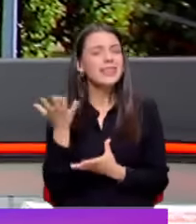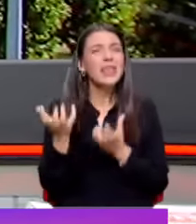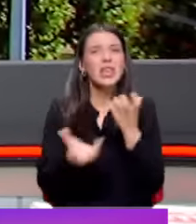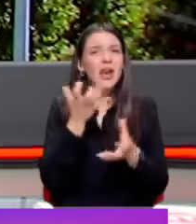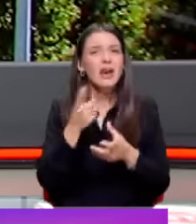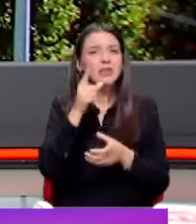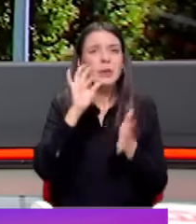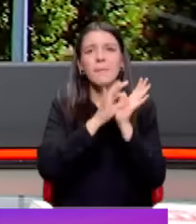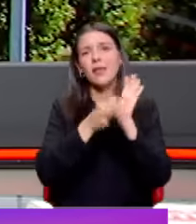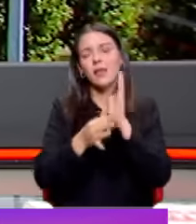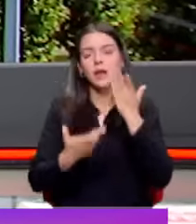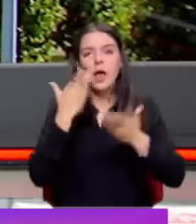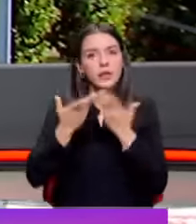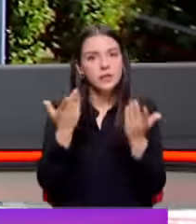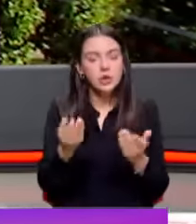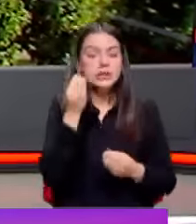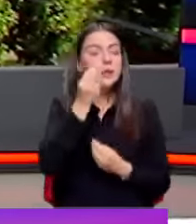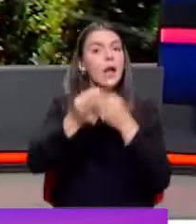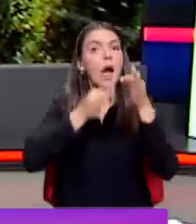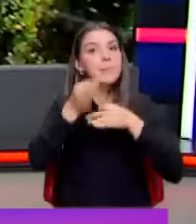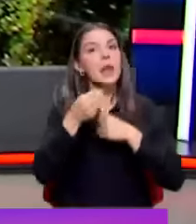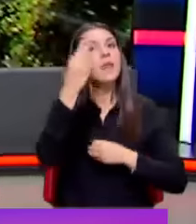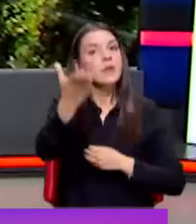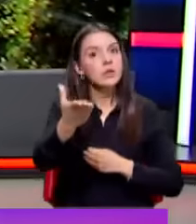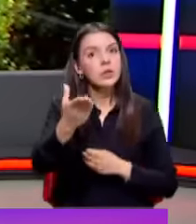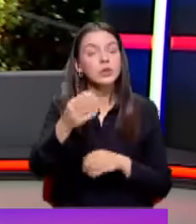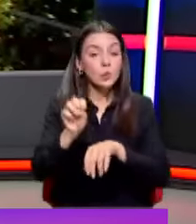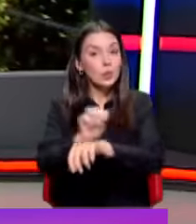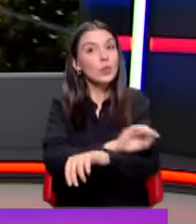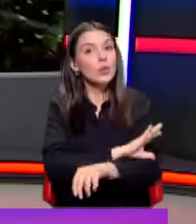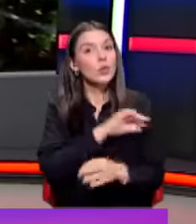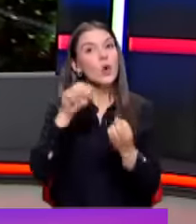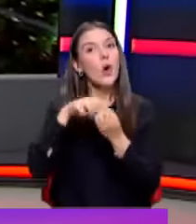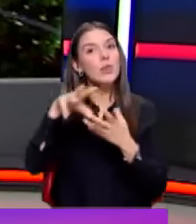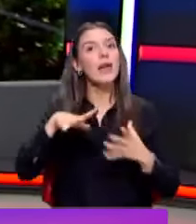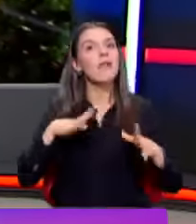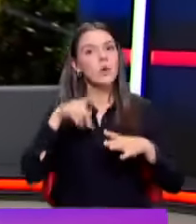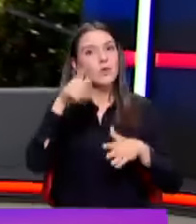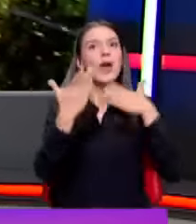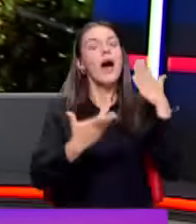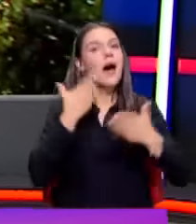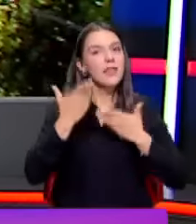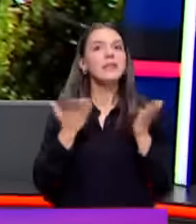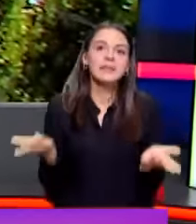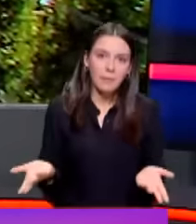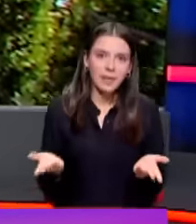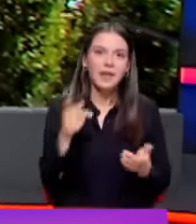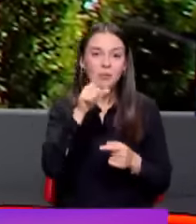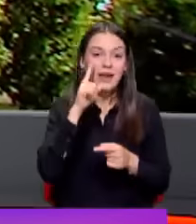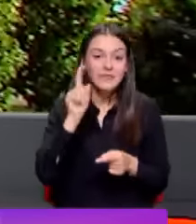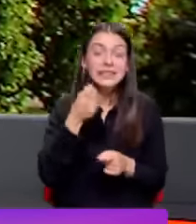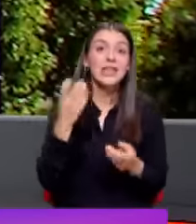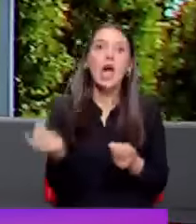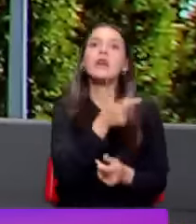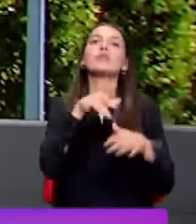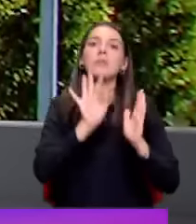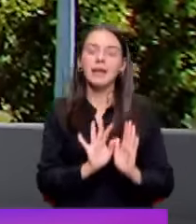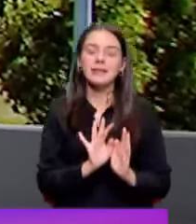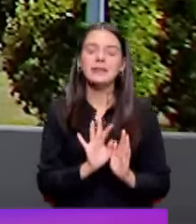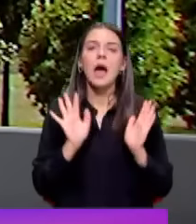maddelerini aktaracağız. İyi haberler de vereceğiz. Gurur kaynağımız olaylar var. Onlardan da bahsedeceğiz tabii ki. Bu fırsatı kaçırmayız.